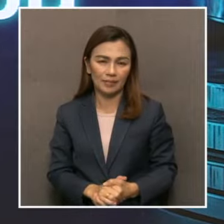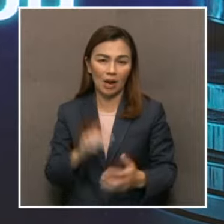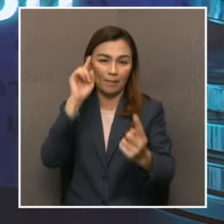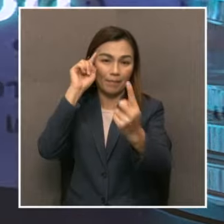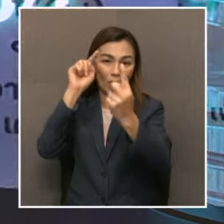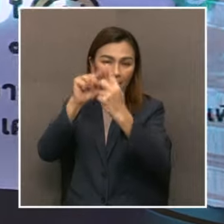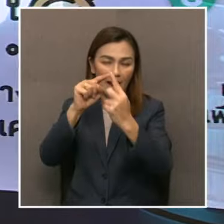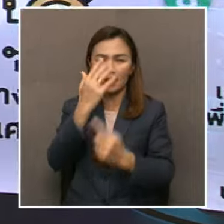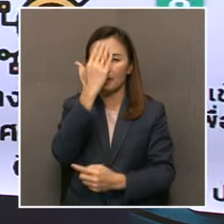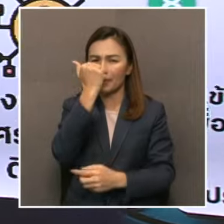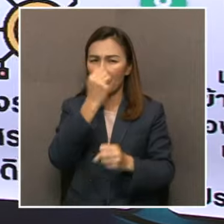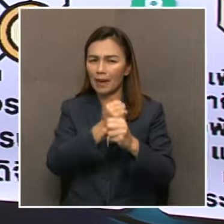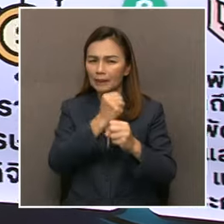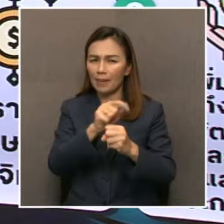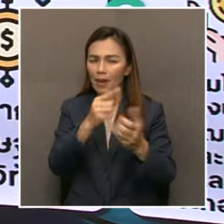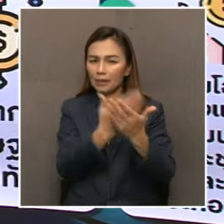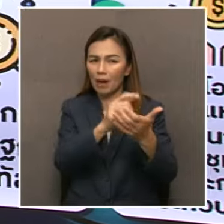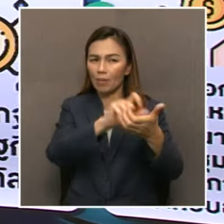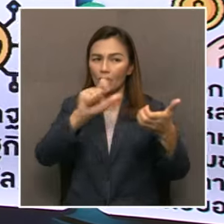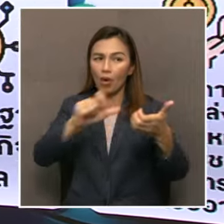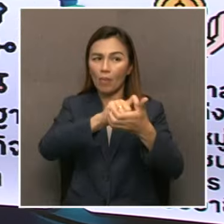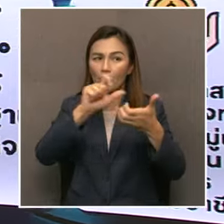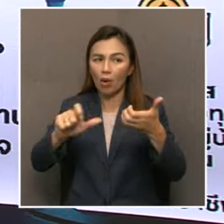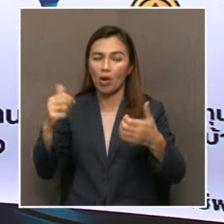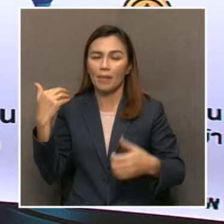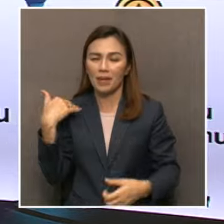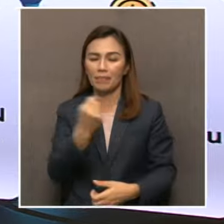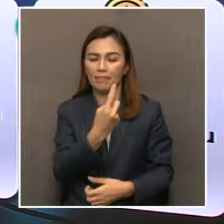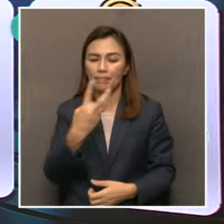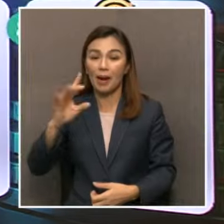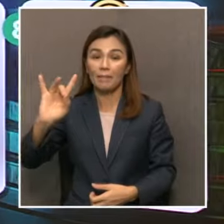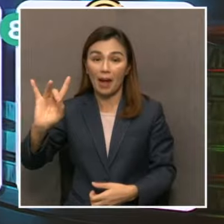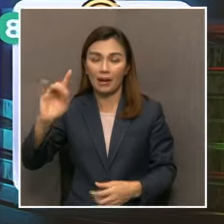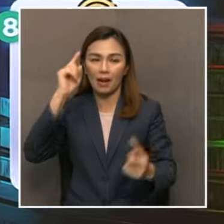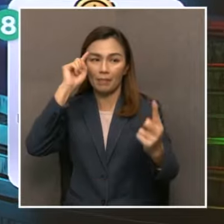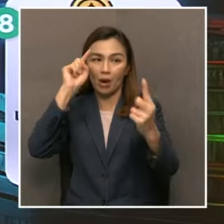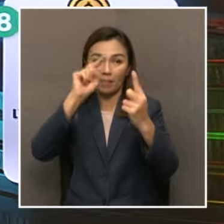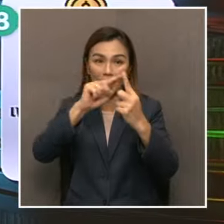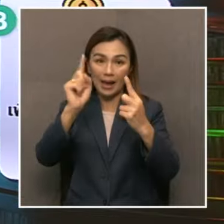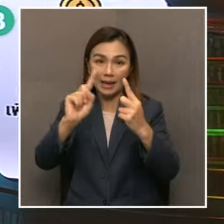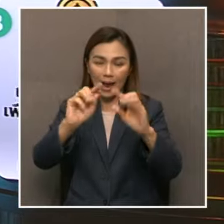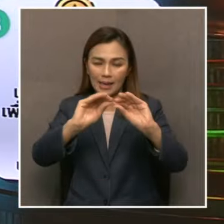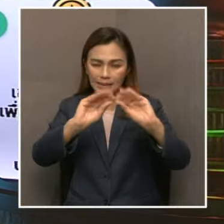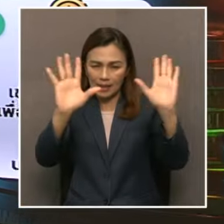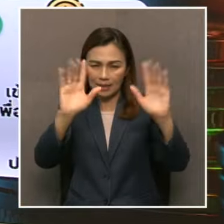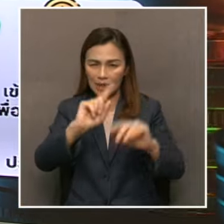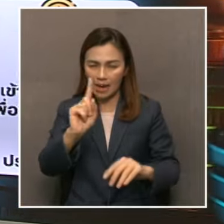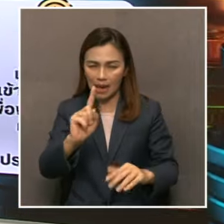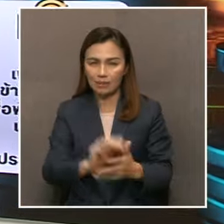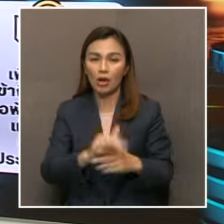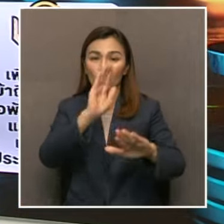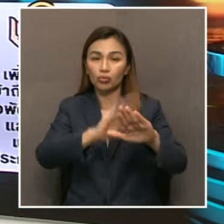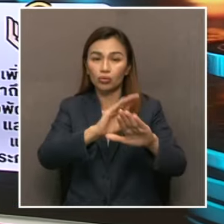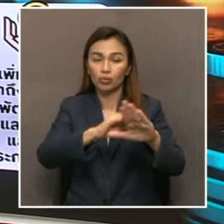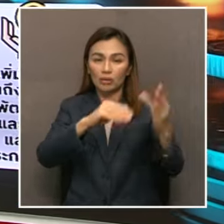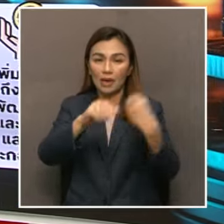ครงการ Digital Wallet กันก่อนนะครับมีเป้าหมายสำคัญ8ประการด้วยกันนะครับเป้าหมายแรกเลยที่เน้นชัดที่สุดแล้วก็คือการกระตุ้นเศรษฐกิ